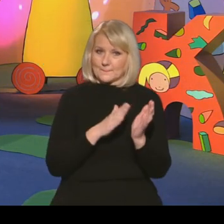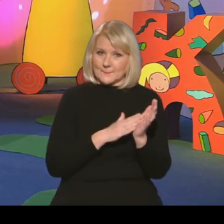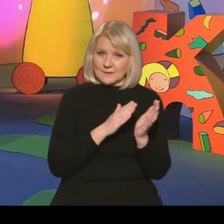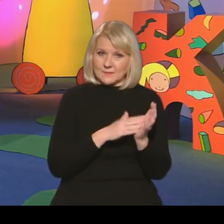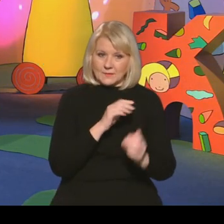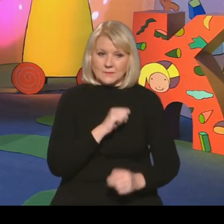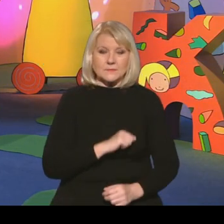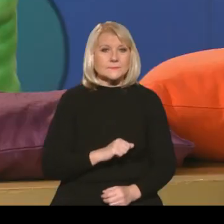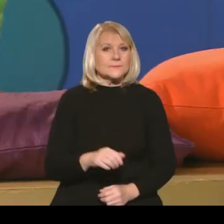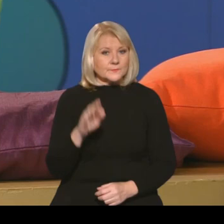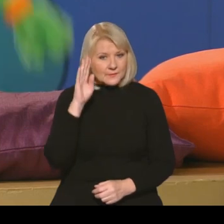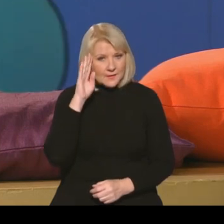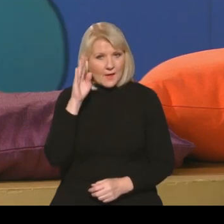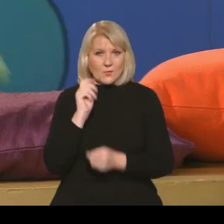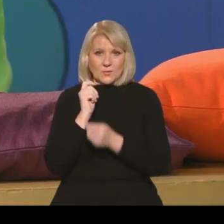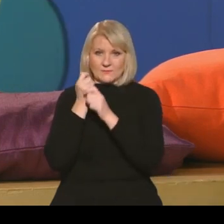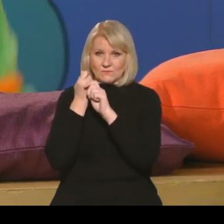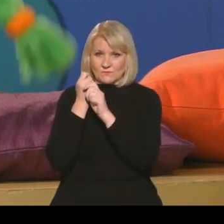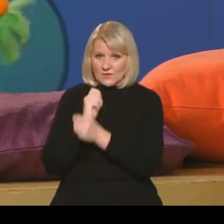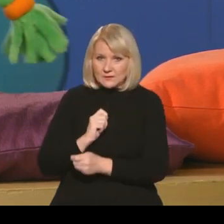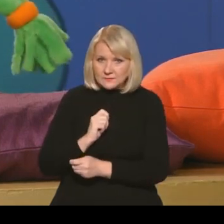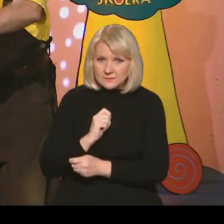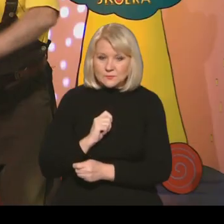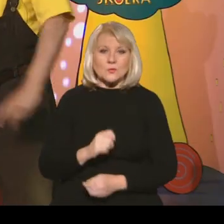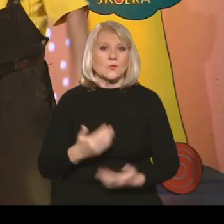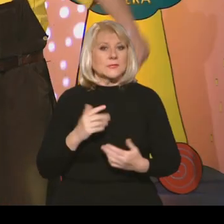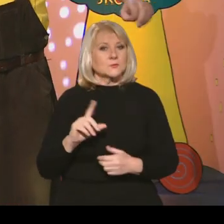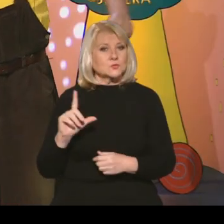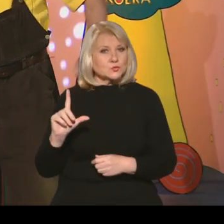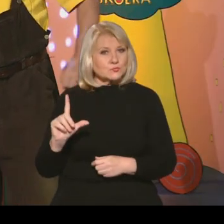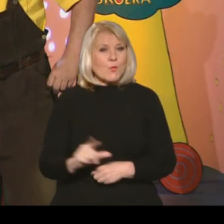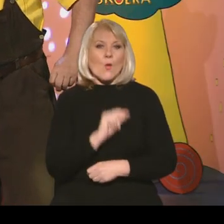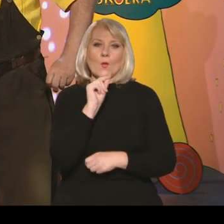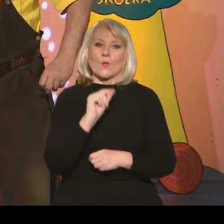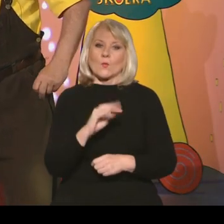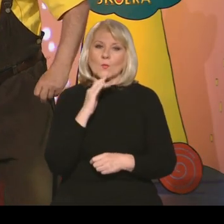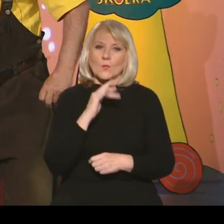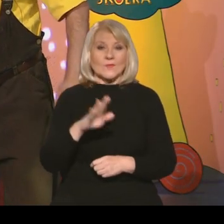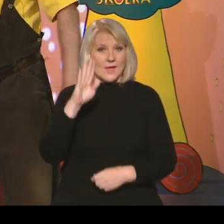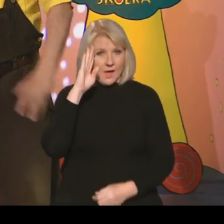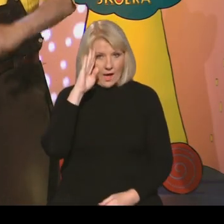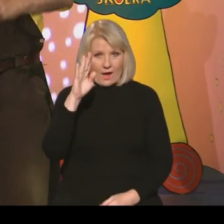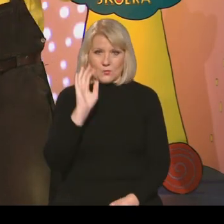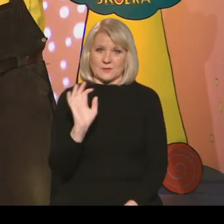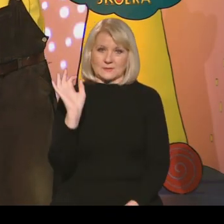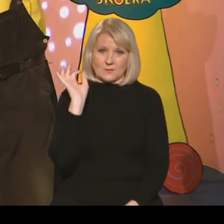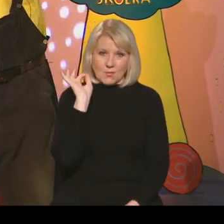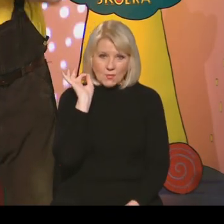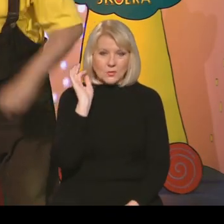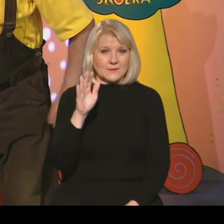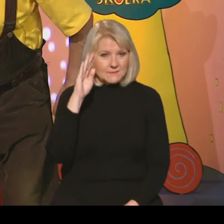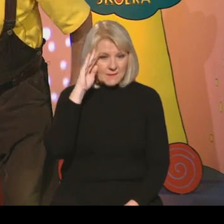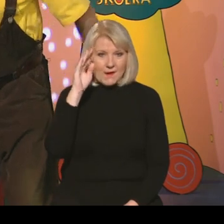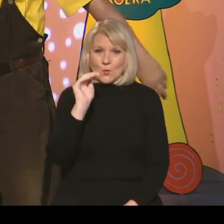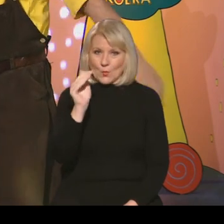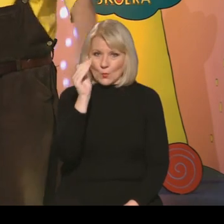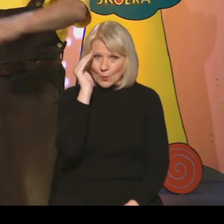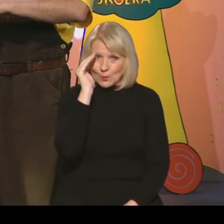Ahoj, faninko. A teď společně. Ahoj, holky, ahoj,